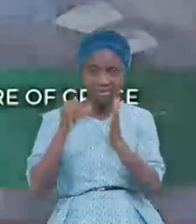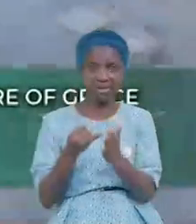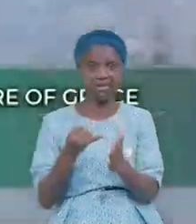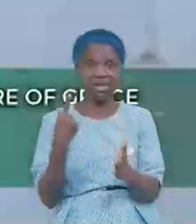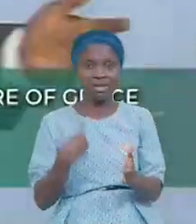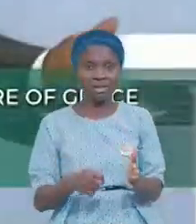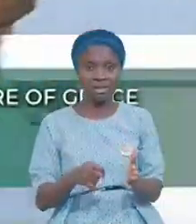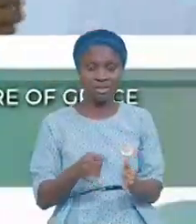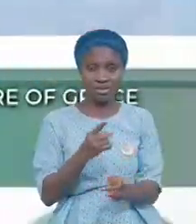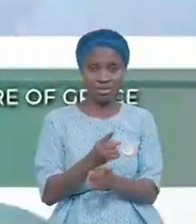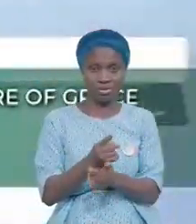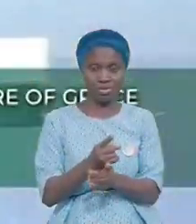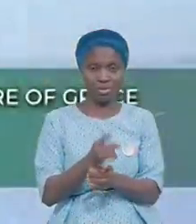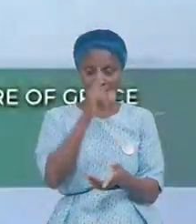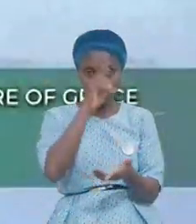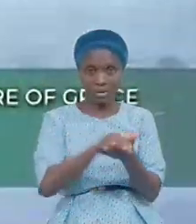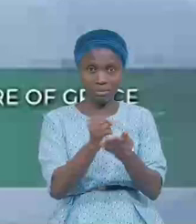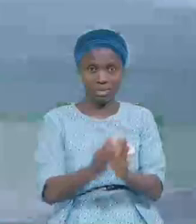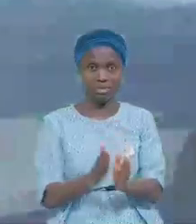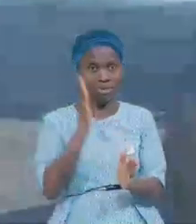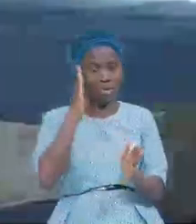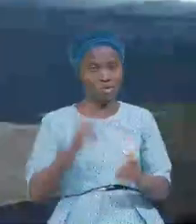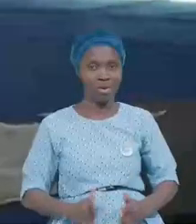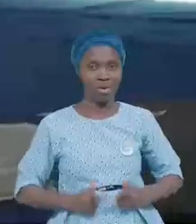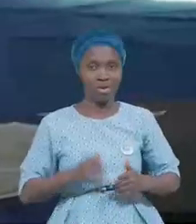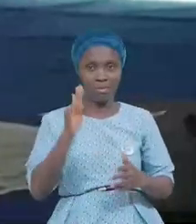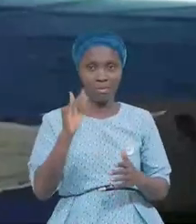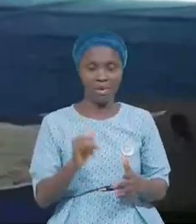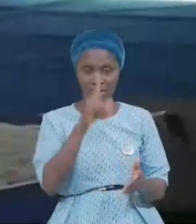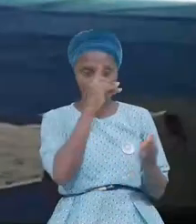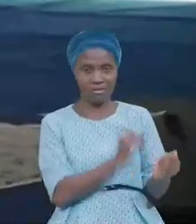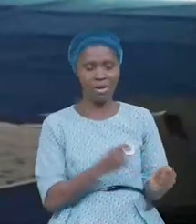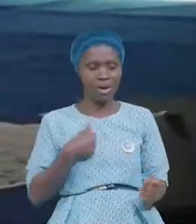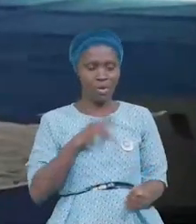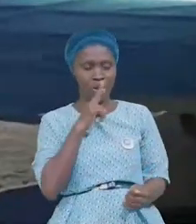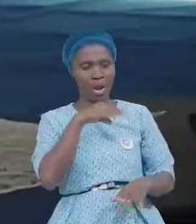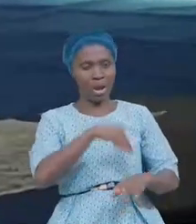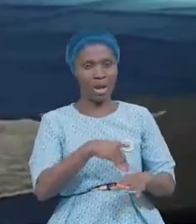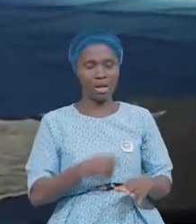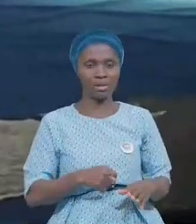Le juste vivra par la foi. Il a la mer rouge. Le juste vivra.